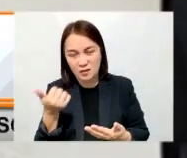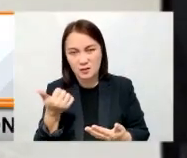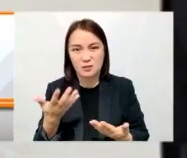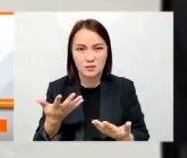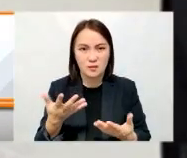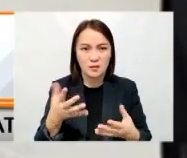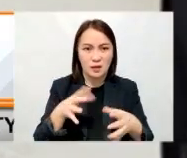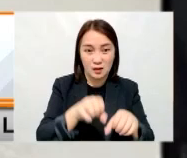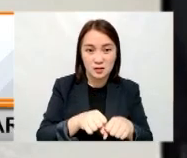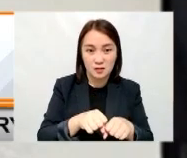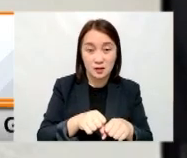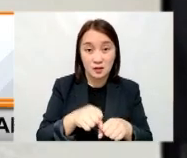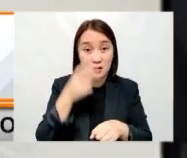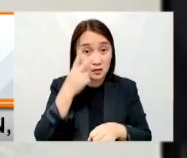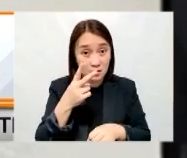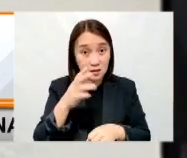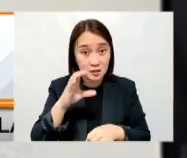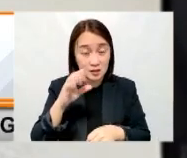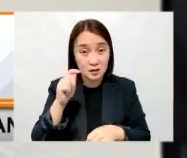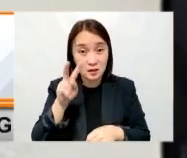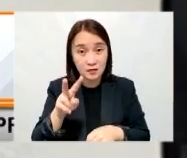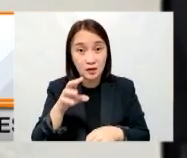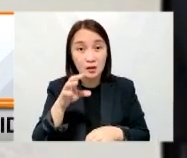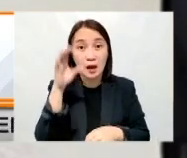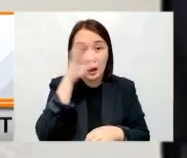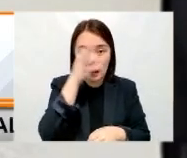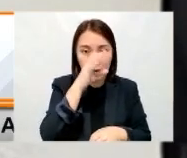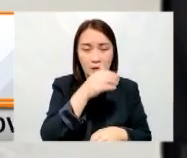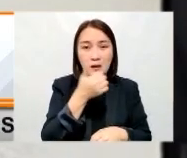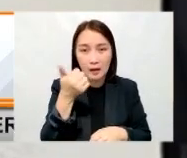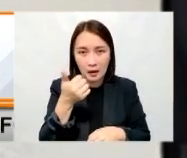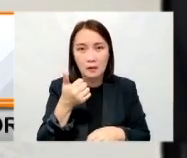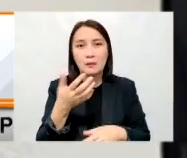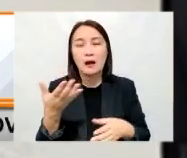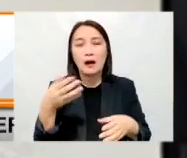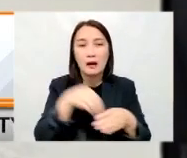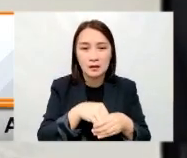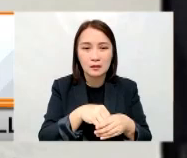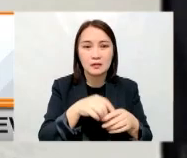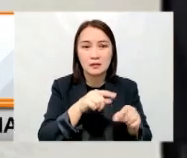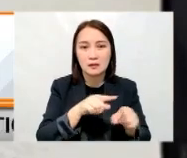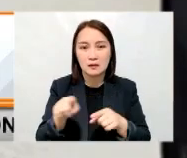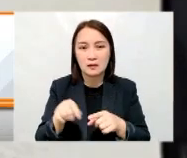sa video na kumakalap. Nag-miss siya naman sir kung sino yung mga